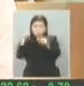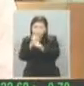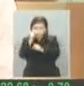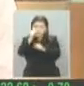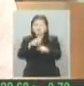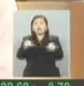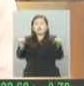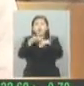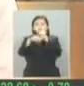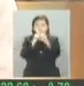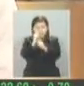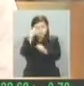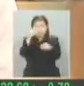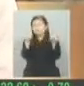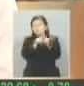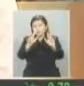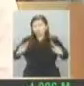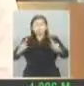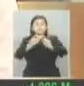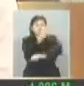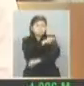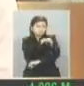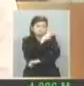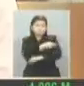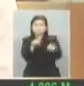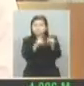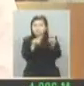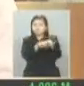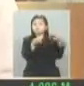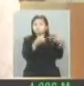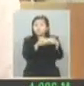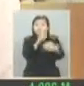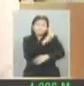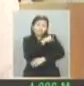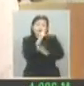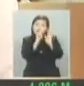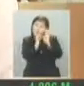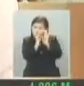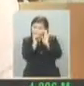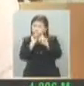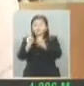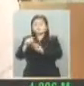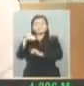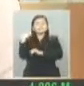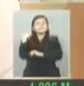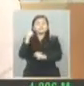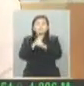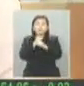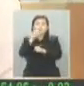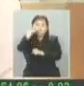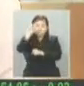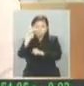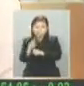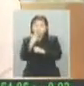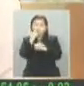ช่นเดียวกับกระทรวงสาธารณสุขครับที่เตรียมทีมแพทย์ยาและเวชภัณฑ์รวมถึงได้สำรองเลือดเพื่อรับอุบัติ